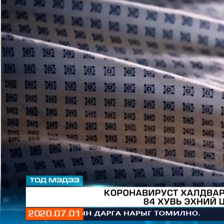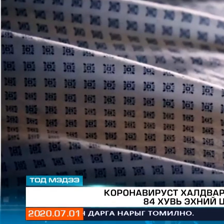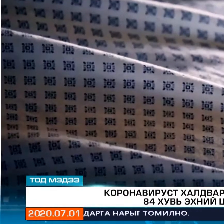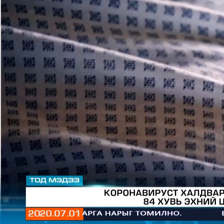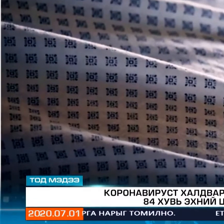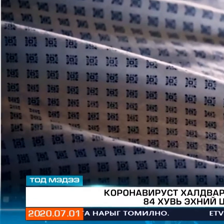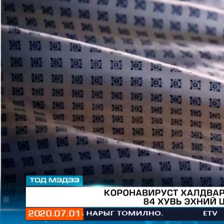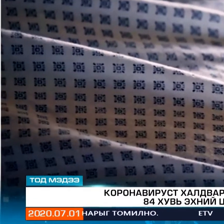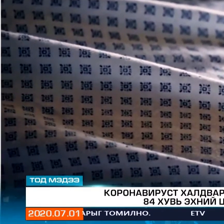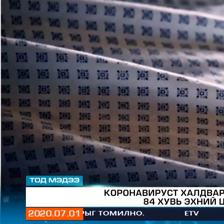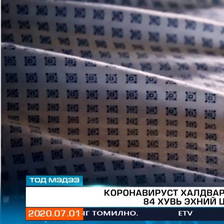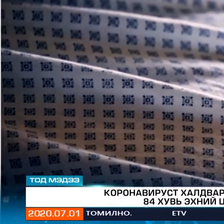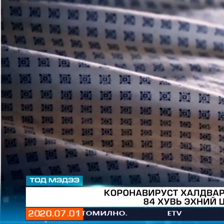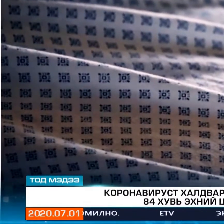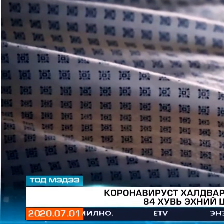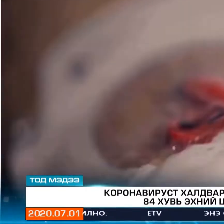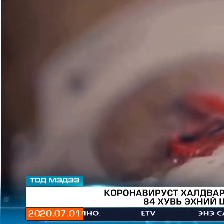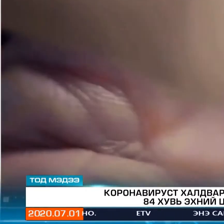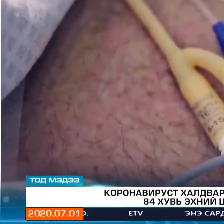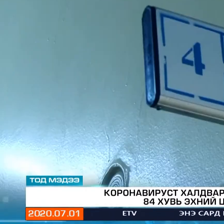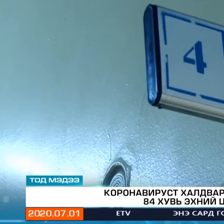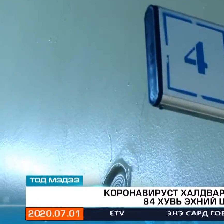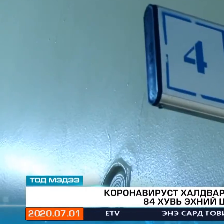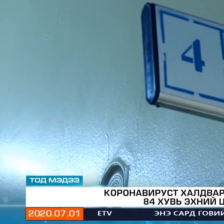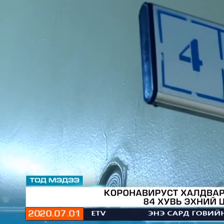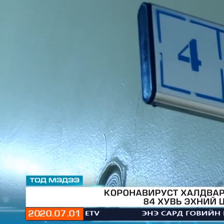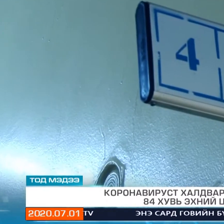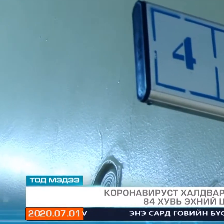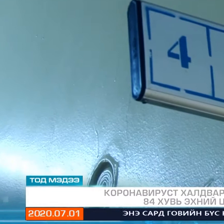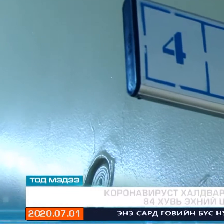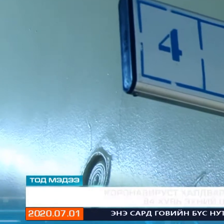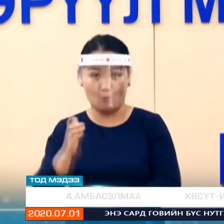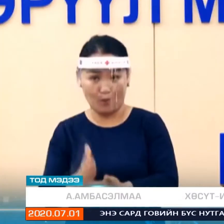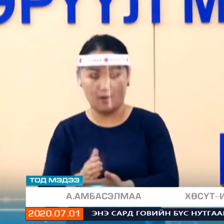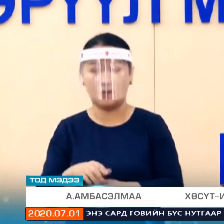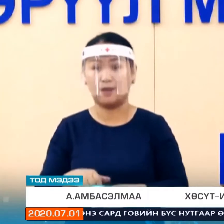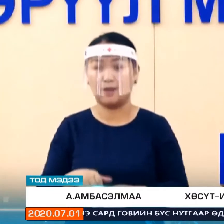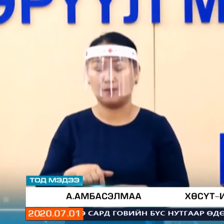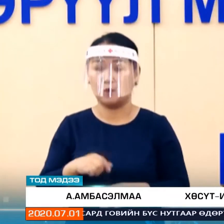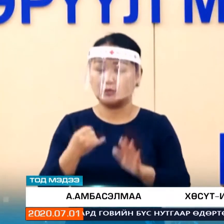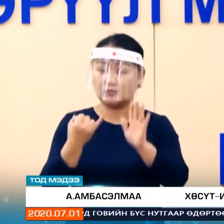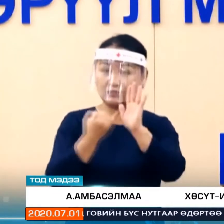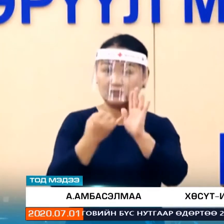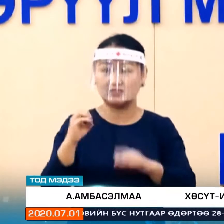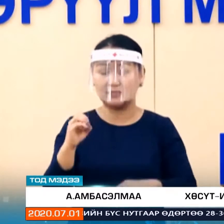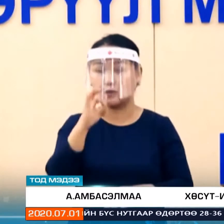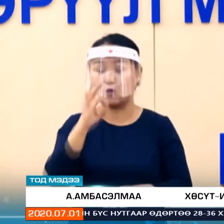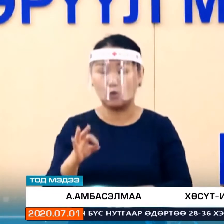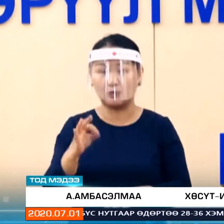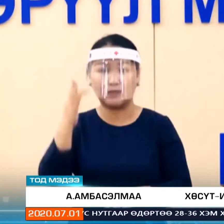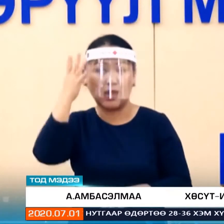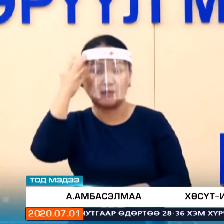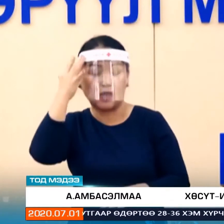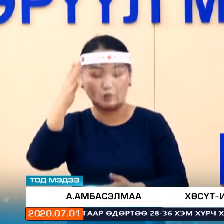чихрээн чилжэнтээ нэг цөргаа болон арваныг хэрэн астаг хүүгтүүд, хоэр оэ жирэмсэн эмэгтээй байд. 1222, үйдады сурдаг ойгтүйн